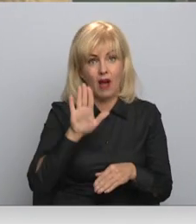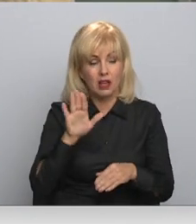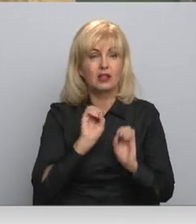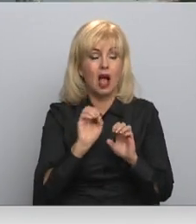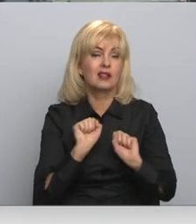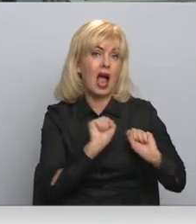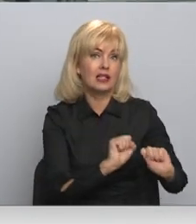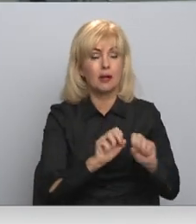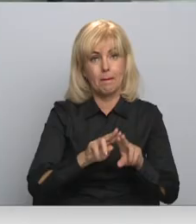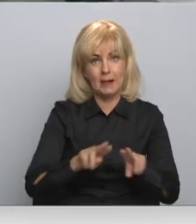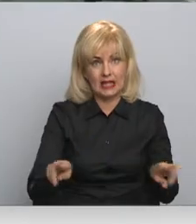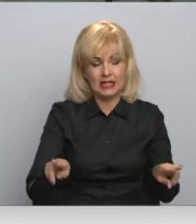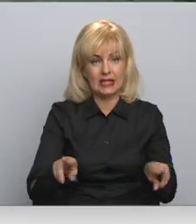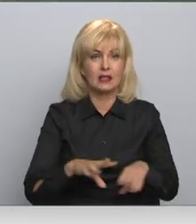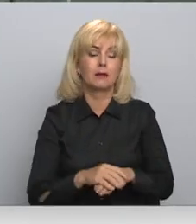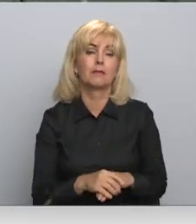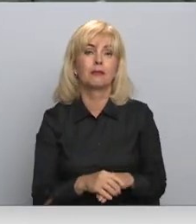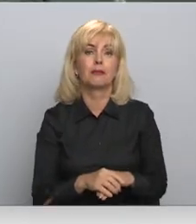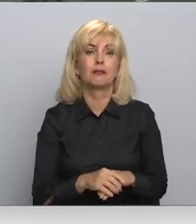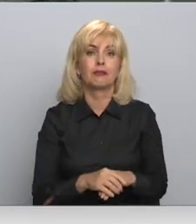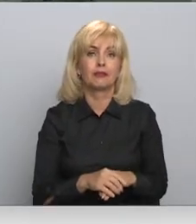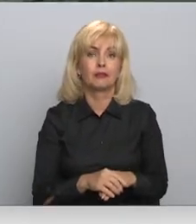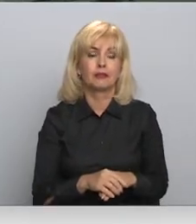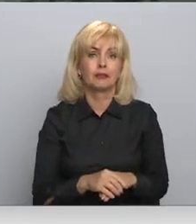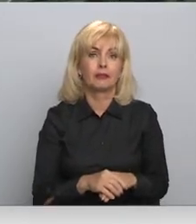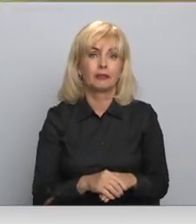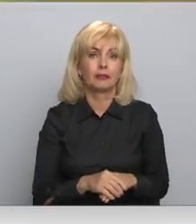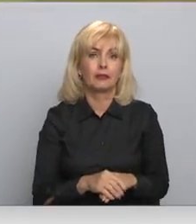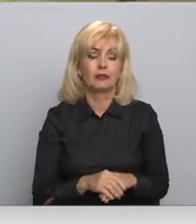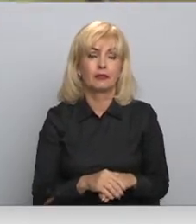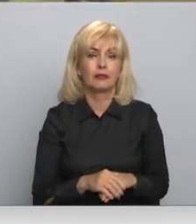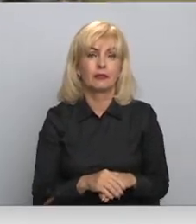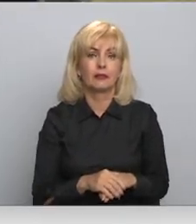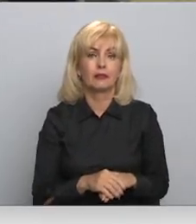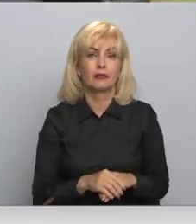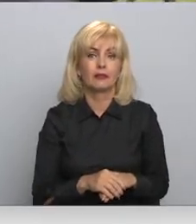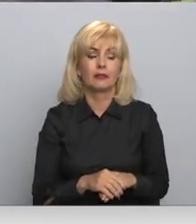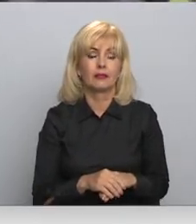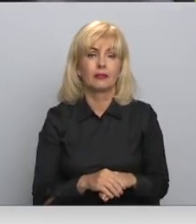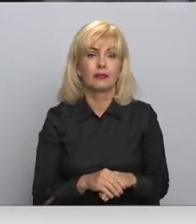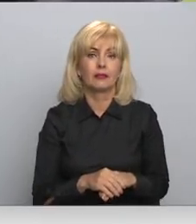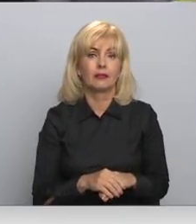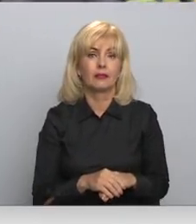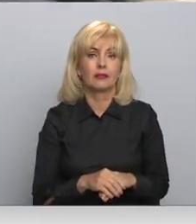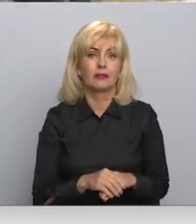aizsardzības ministrs. Dāvids Hrenefelds, Aivars Erdmanis, Latvijas televīzija.